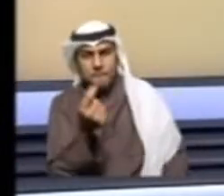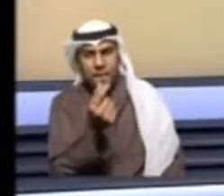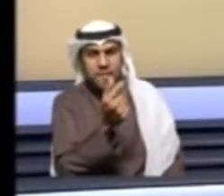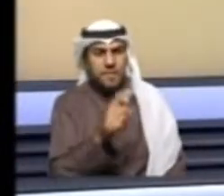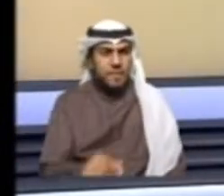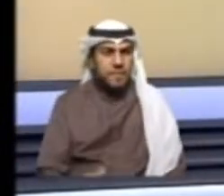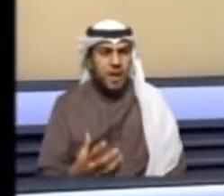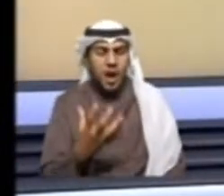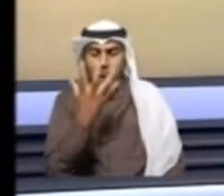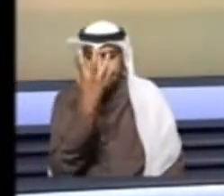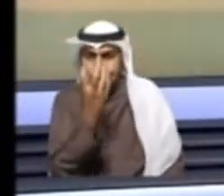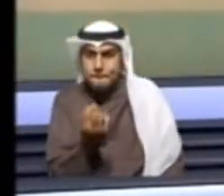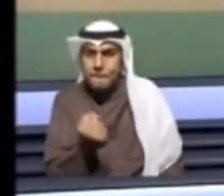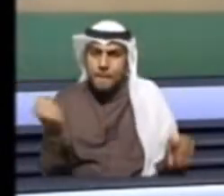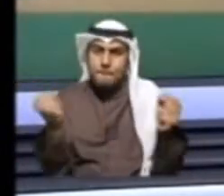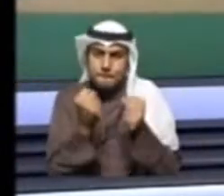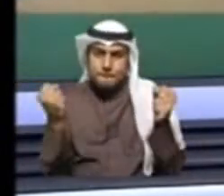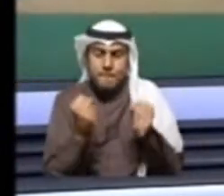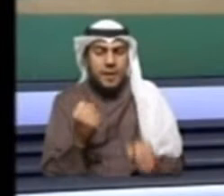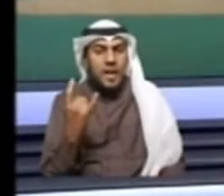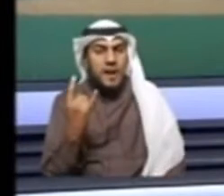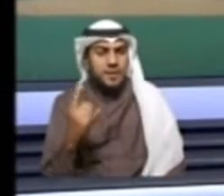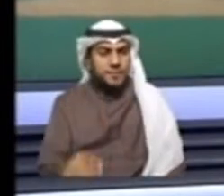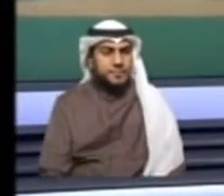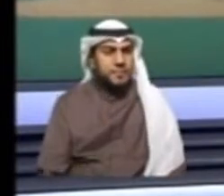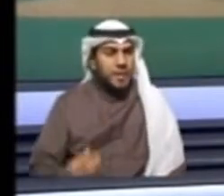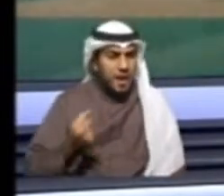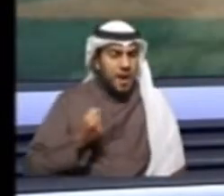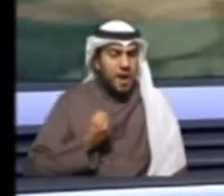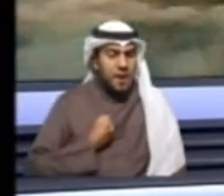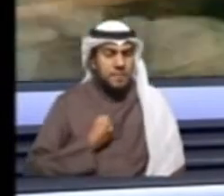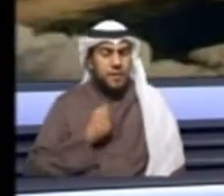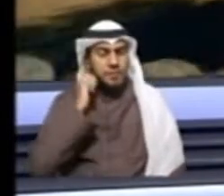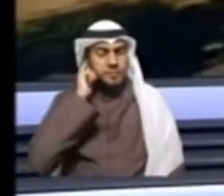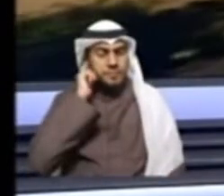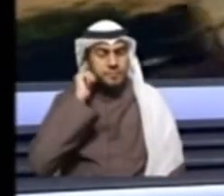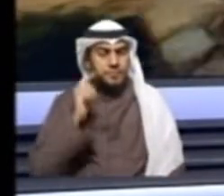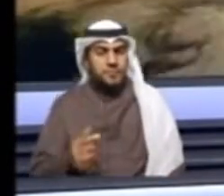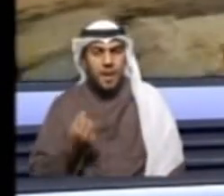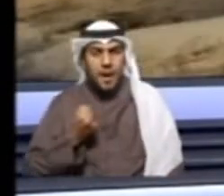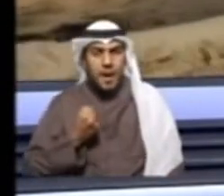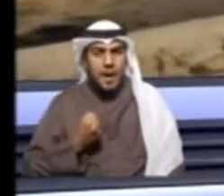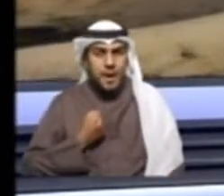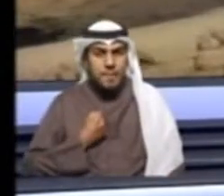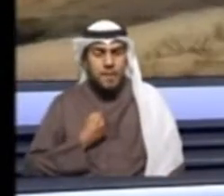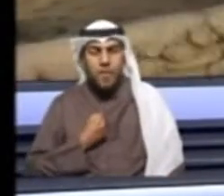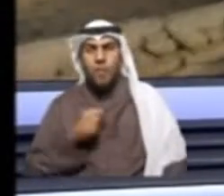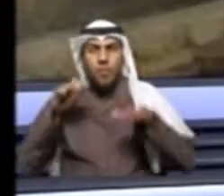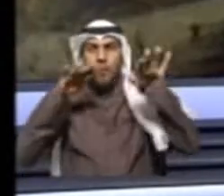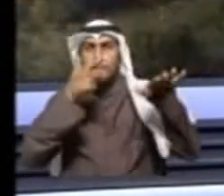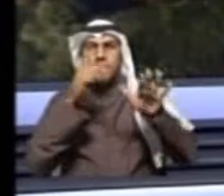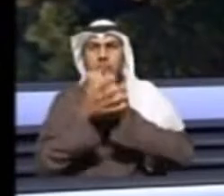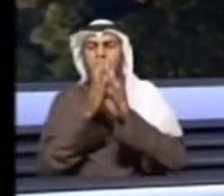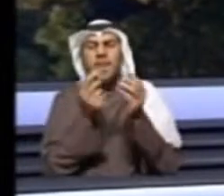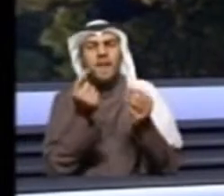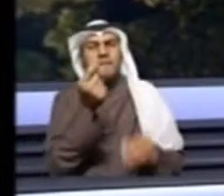انخفاض الحرارة بالليل 10 درجات، يوم الأربعاء تخف الرياح والأجواء مشمسة، ما في سحب كثيرة